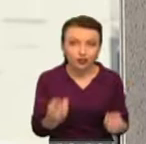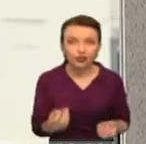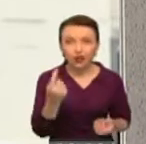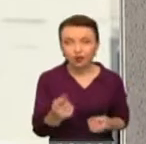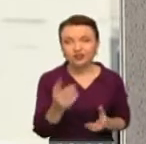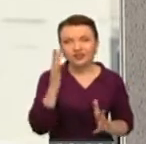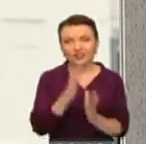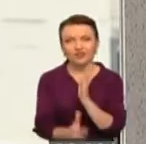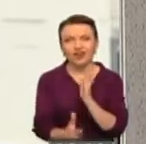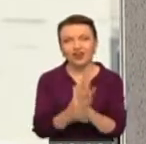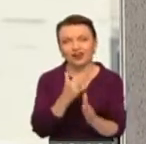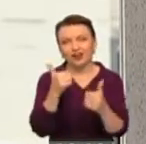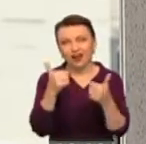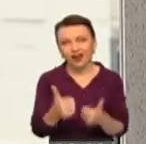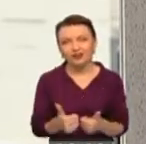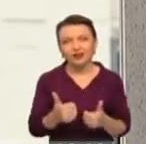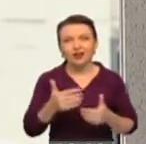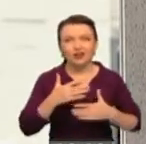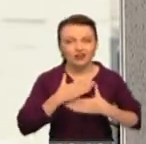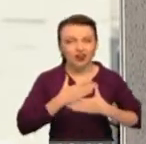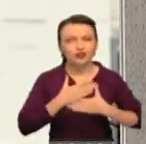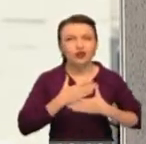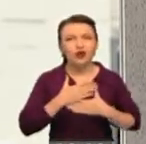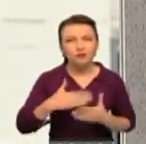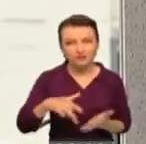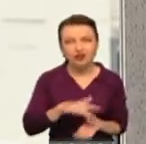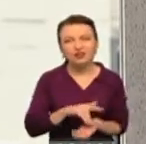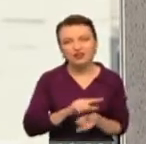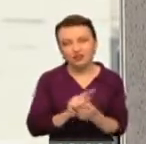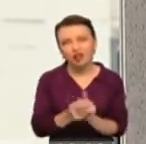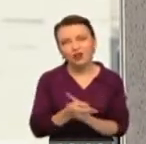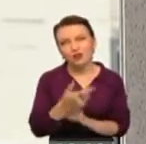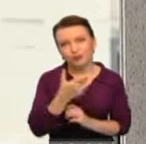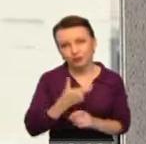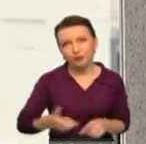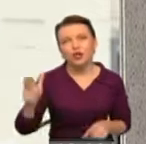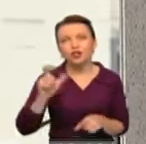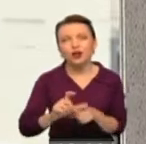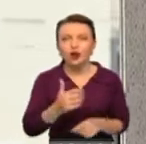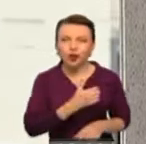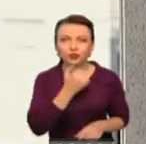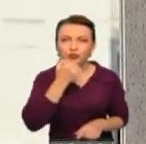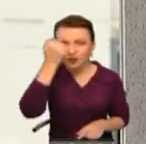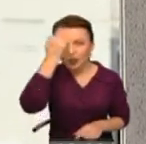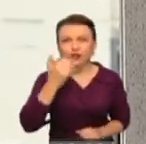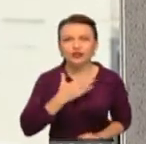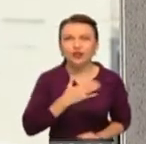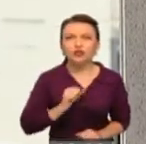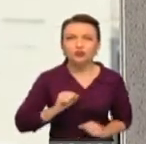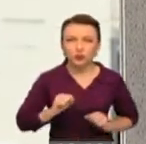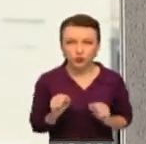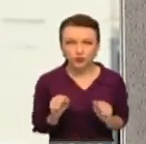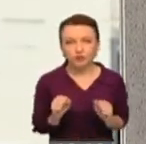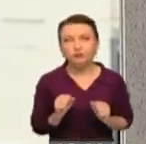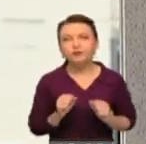одним сквером, гарним сквером в нашому місті стало більше. Я хотів подякувати нашим друзям, тому